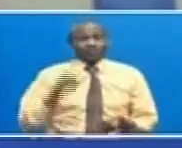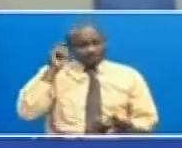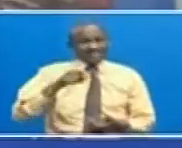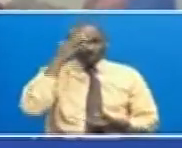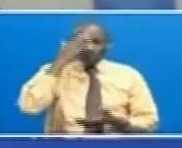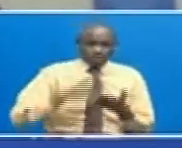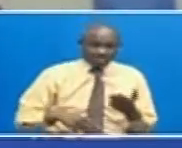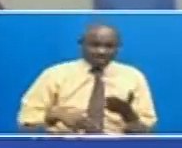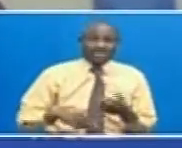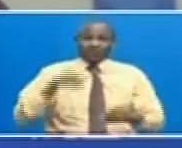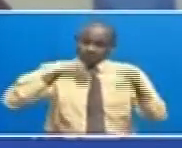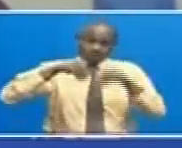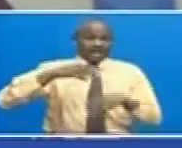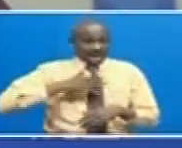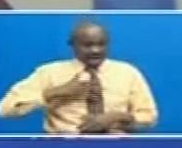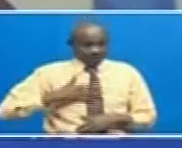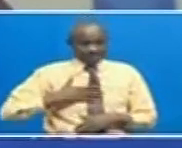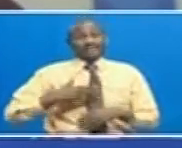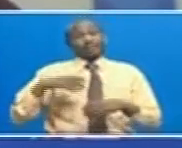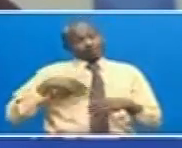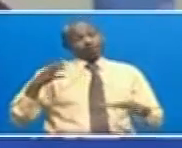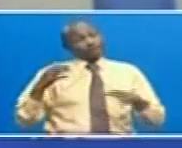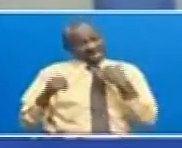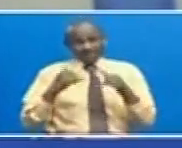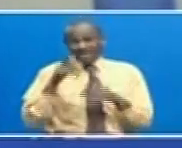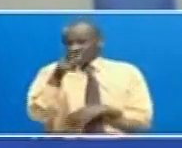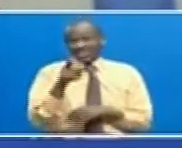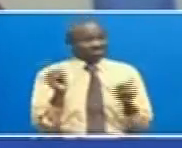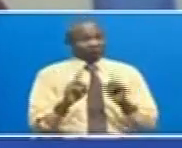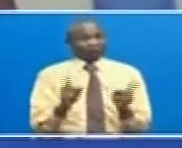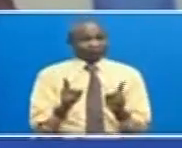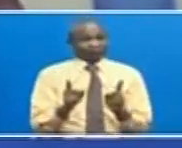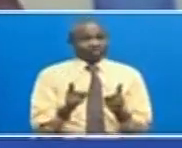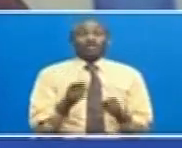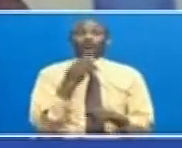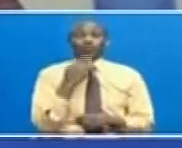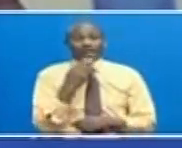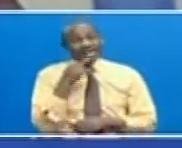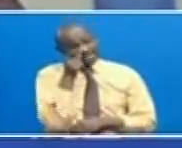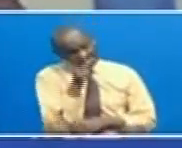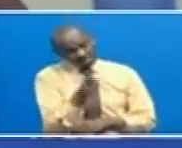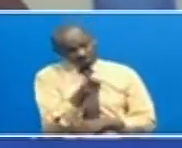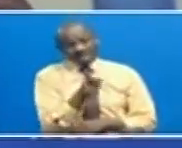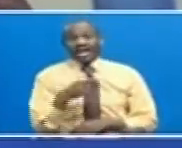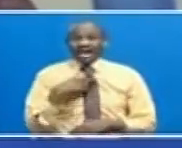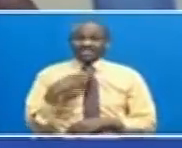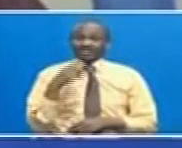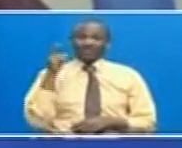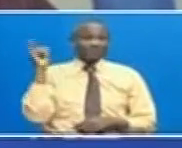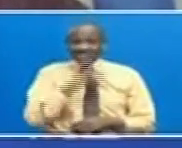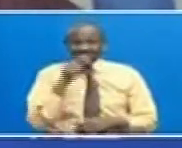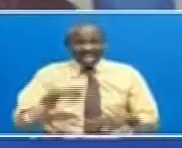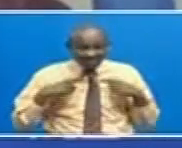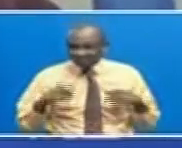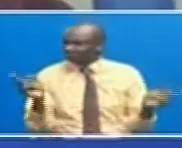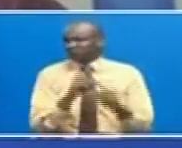kwamba kura yetu haitachezewa na kila mwanasiasa, na sukari si ndio mwisho wa maisha. Ni